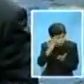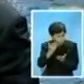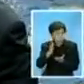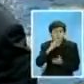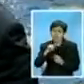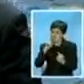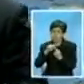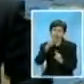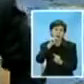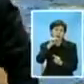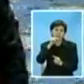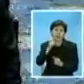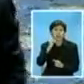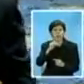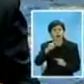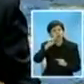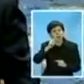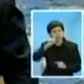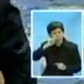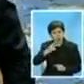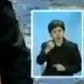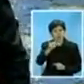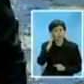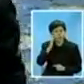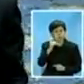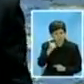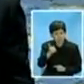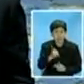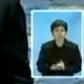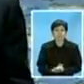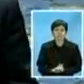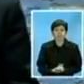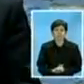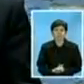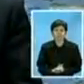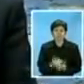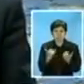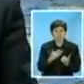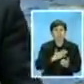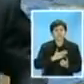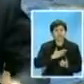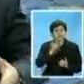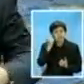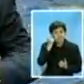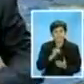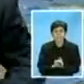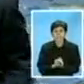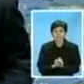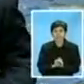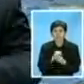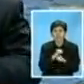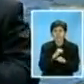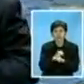ต็มๆน้องรังสิมาพูดอีกรอบหนึ่งเลยครับเอาพรุ่งนี้มาใช้อีกถ้าเป็นอย่างนั้นผมคิดว่า มันจะได้จบ